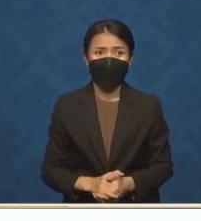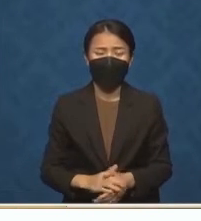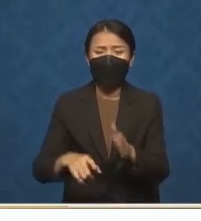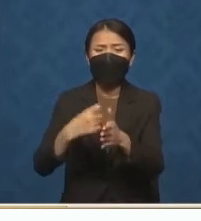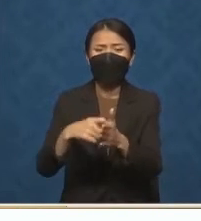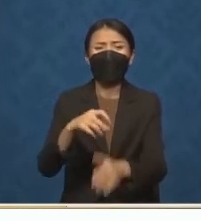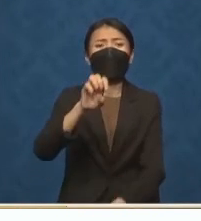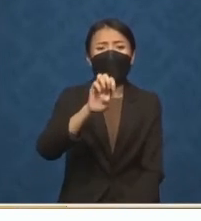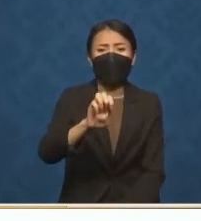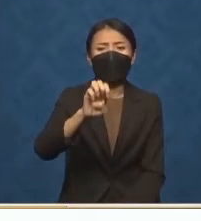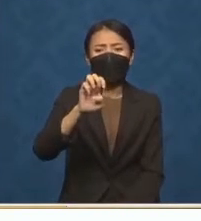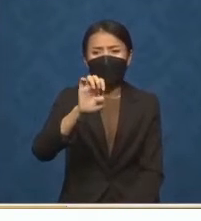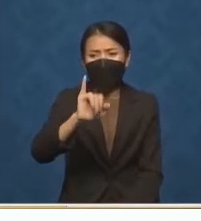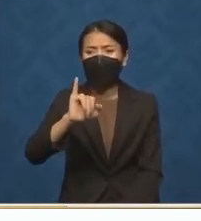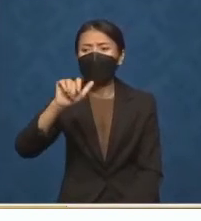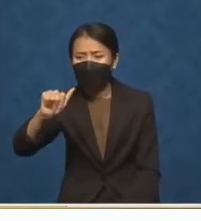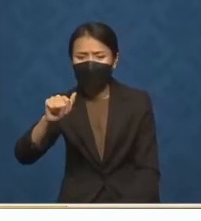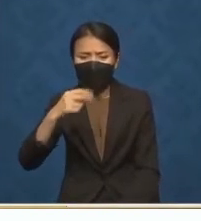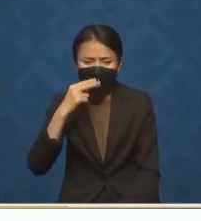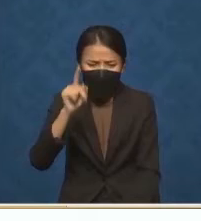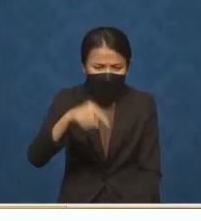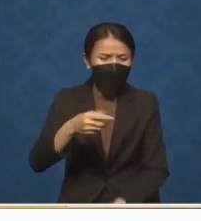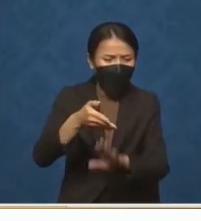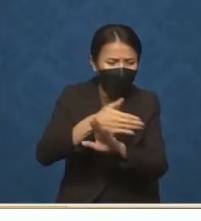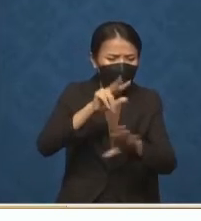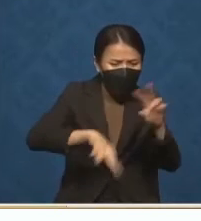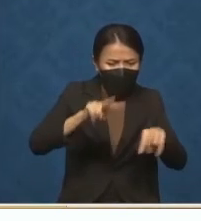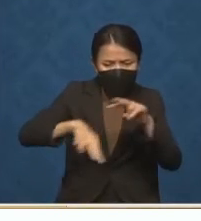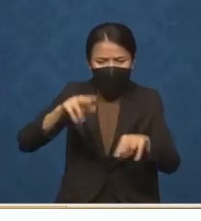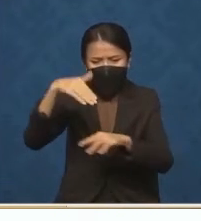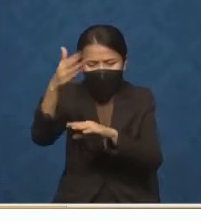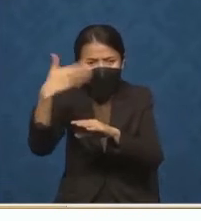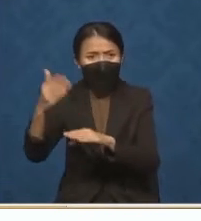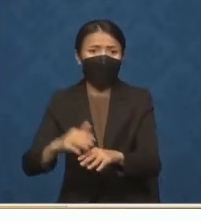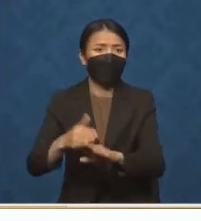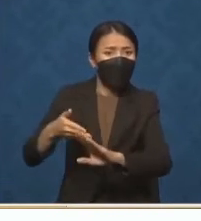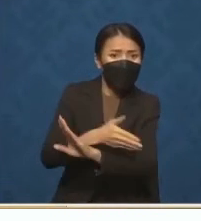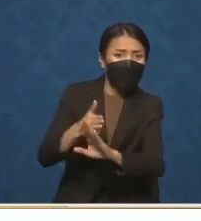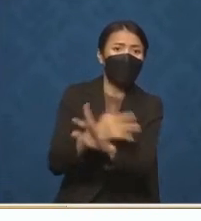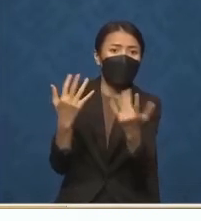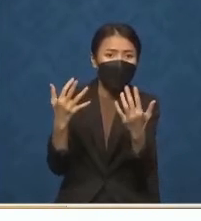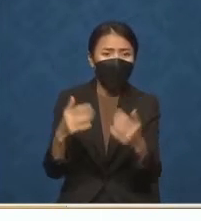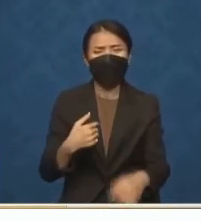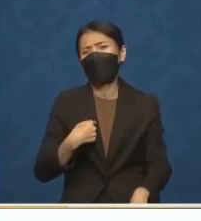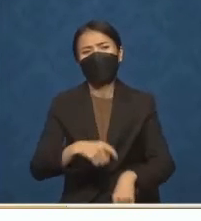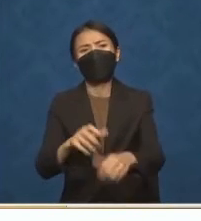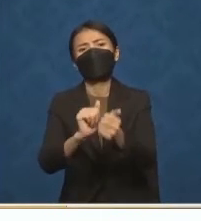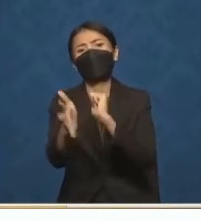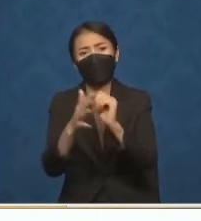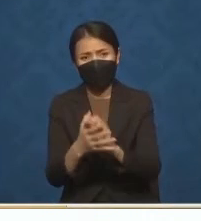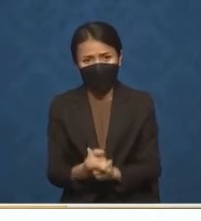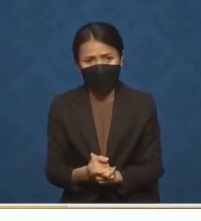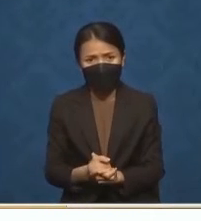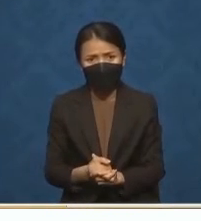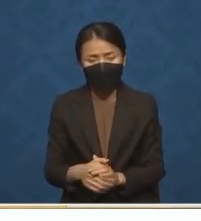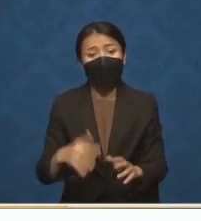เราจมขอเสนอที้กอรข้จะชดเจนนะครับในการให้การชวยเหลือเฉพาะหน้าโดยกัเย็ๆ โดยการ